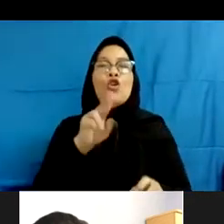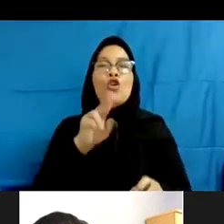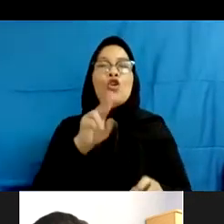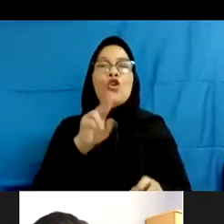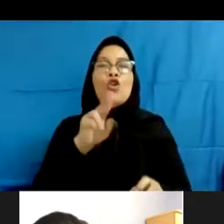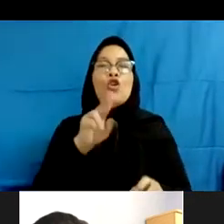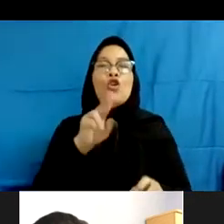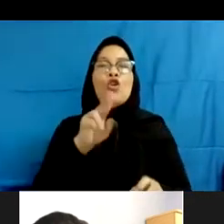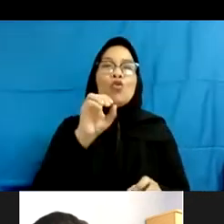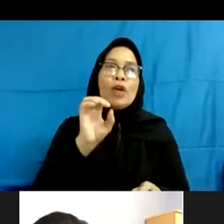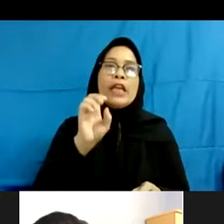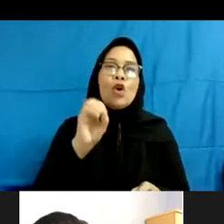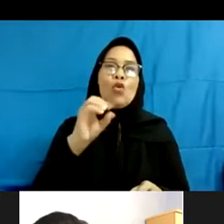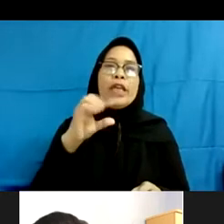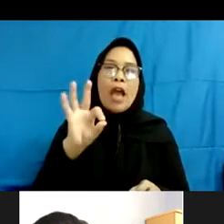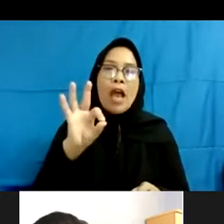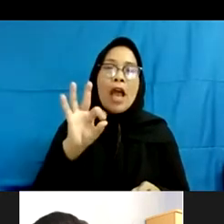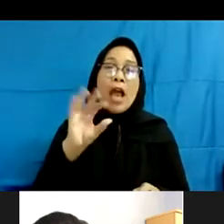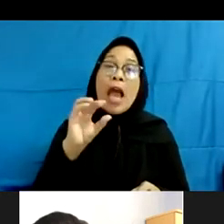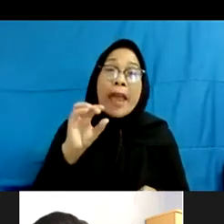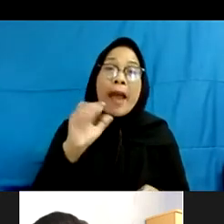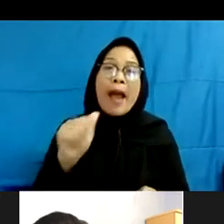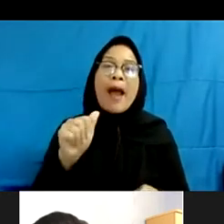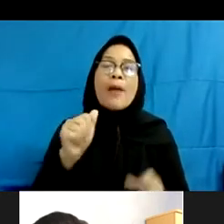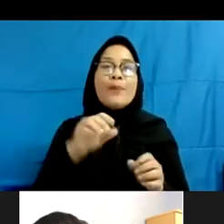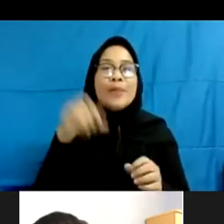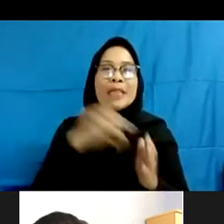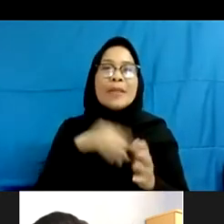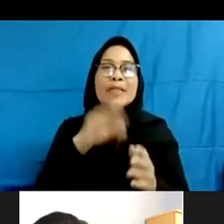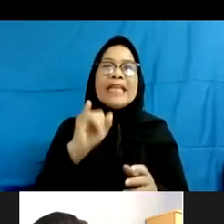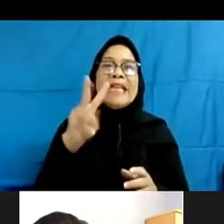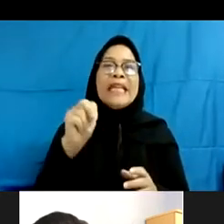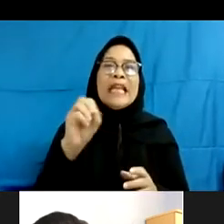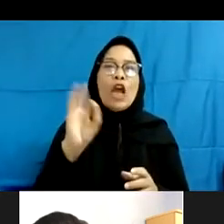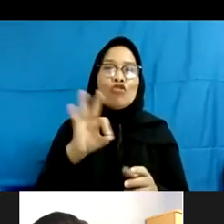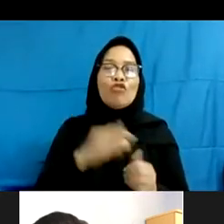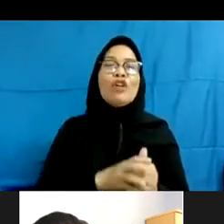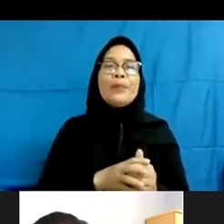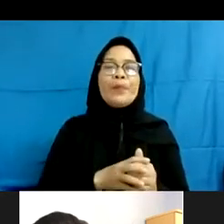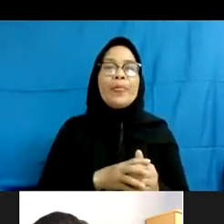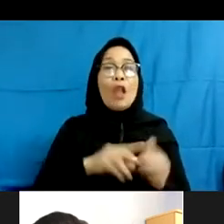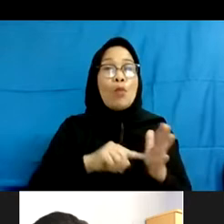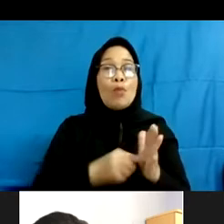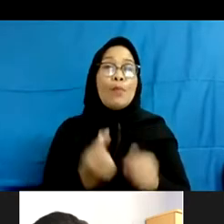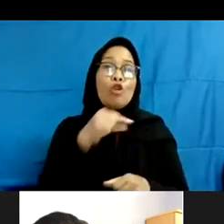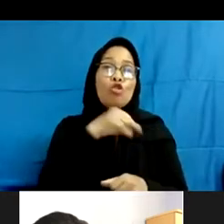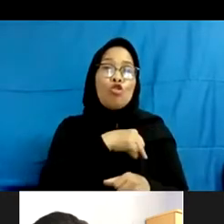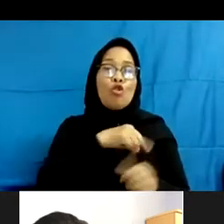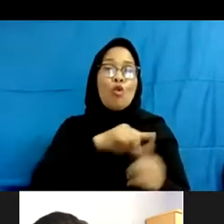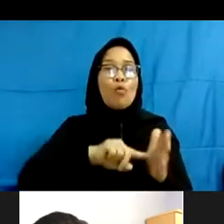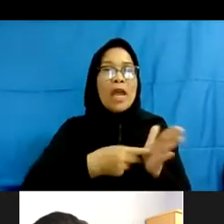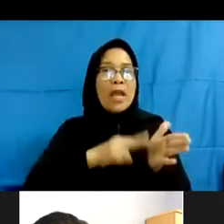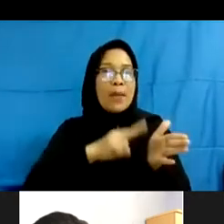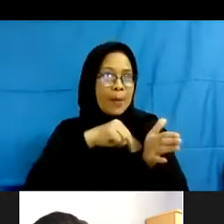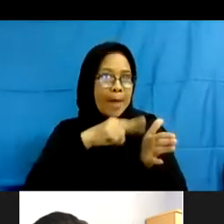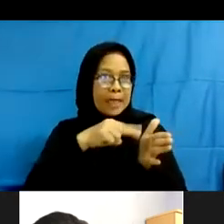kan beda banget gitu. Jadi kalau kita nggak tahu tulisan huruf-huruf itu bisa kacau. Jadi saya beruntungnya itu mulai dari membaca